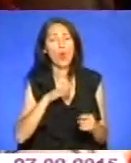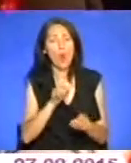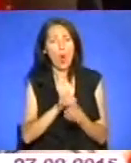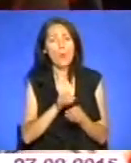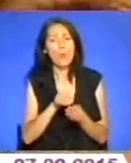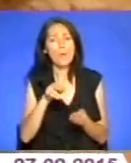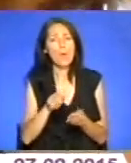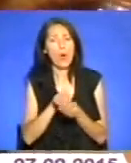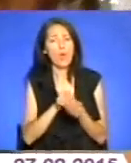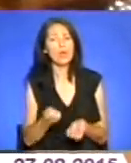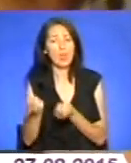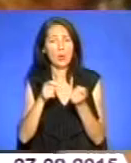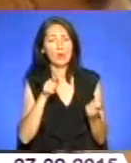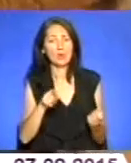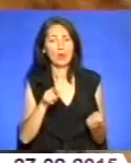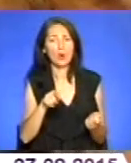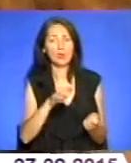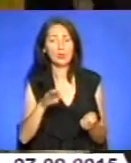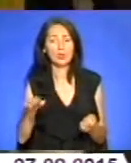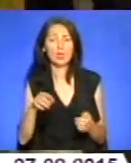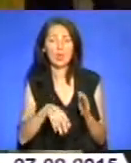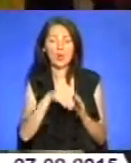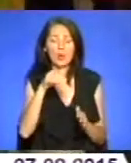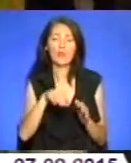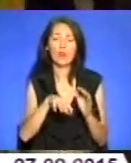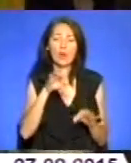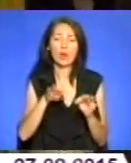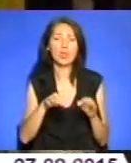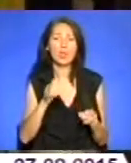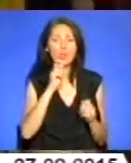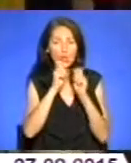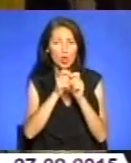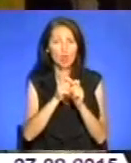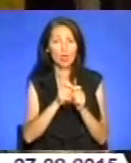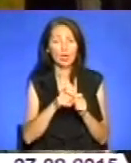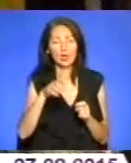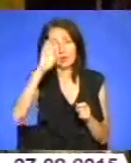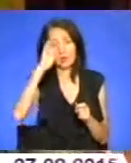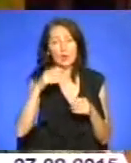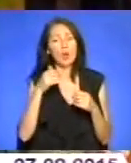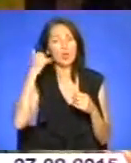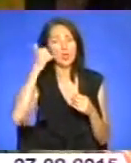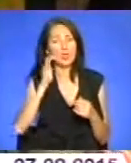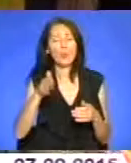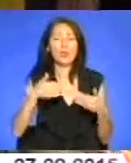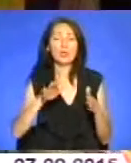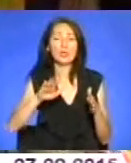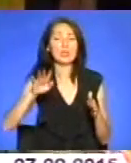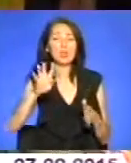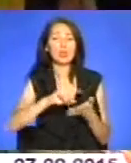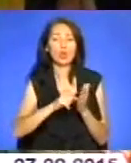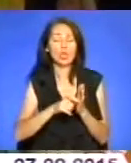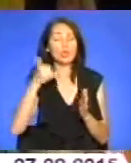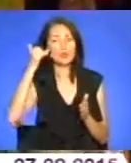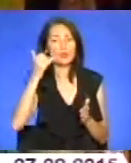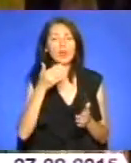його. Тут собі дітки вибирали, які хочуть подарунки. До нього подзвонили, в нього був випускний після 4 класу. І дзвонять так і так, ми